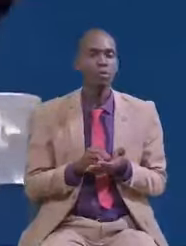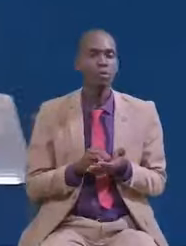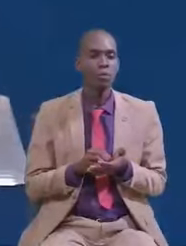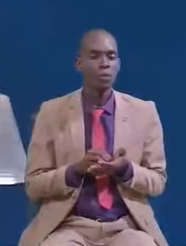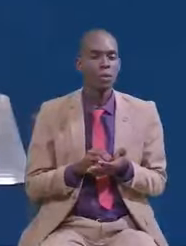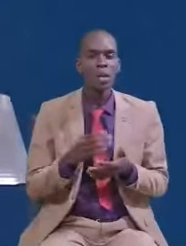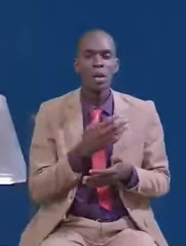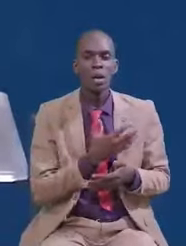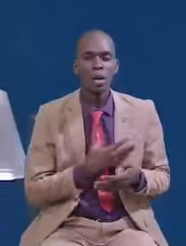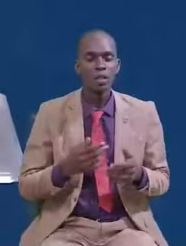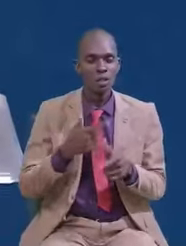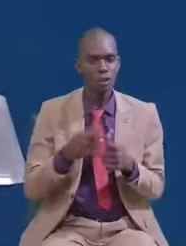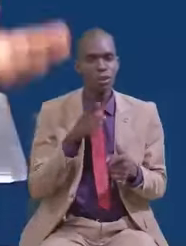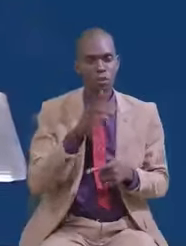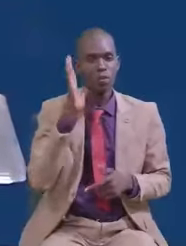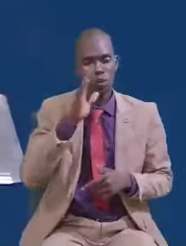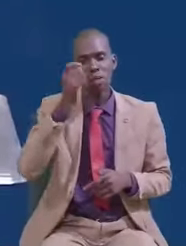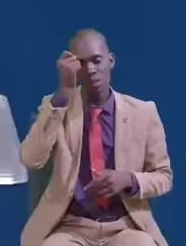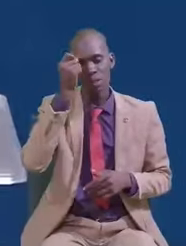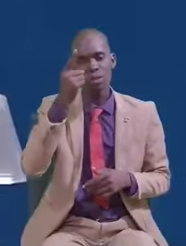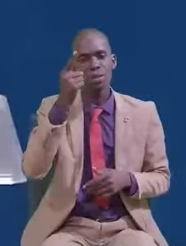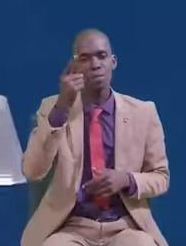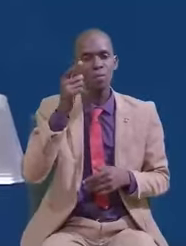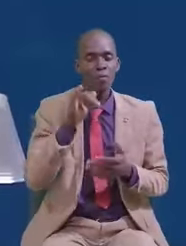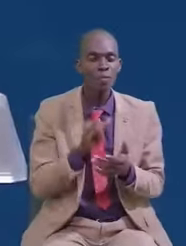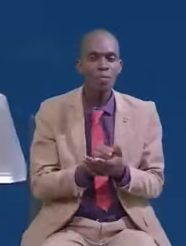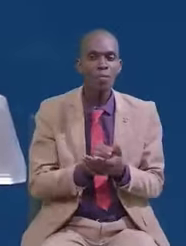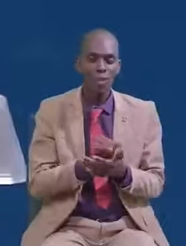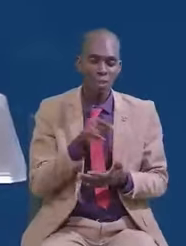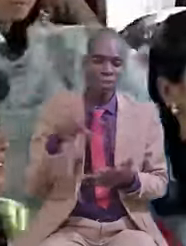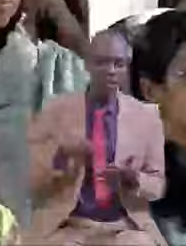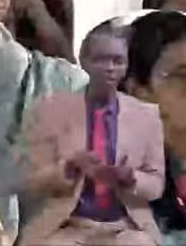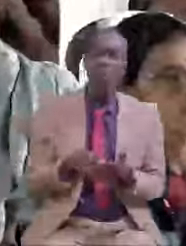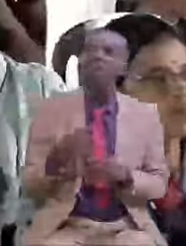Et vous comprenez qu'il est mon substitut.